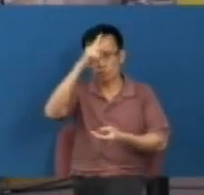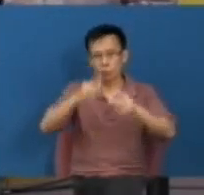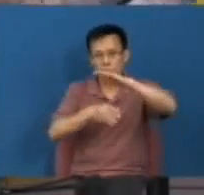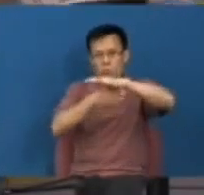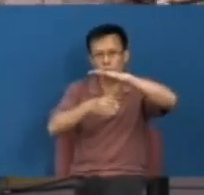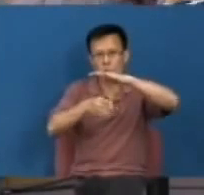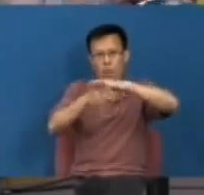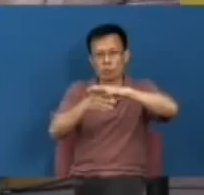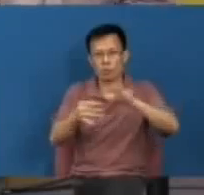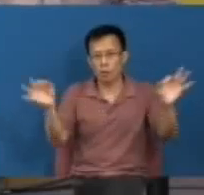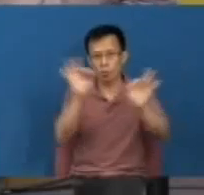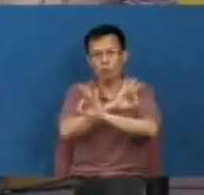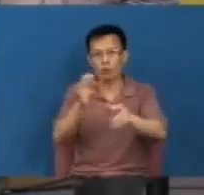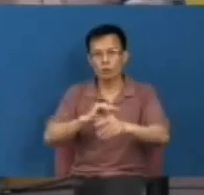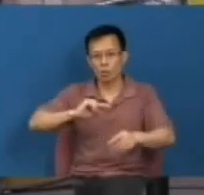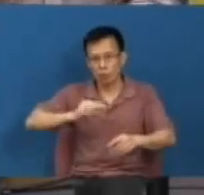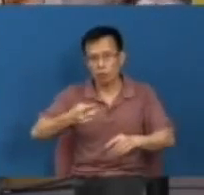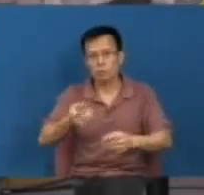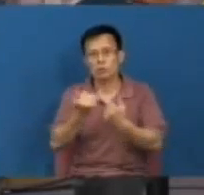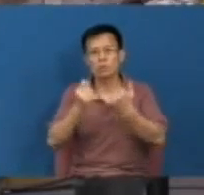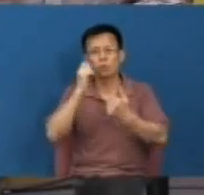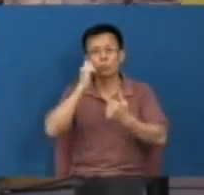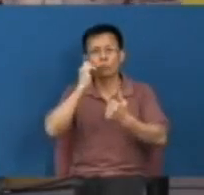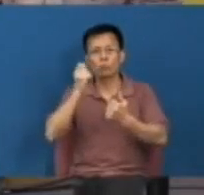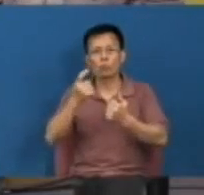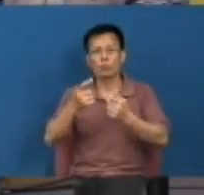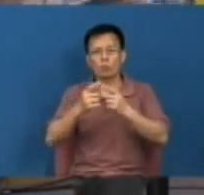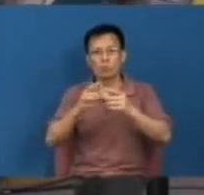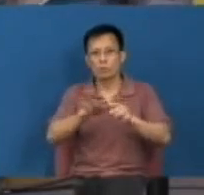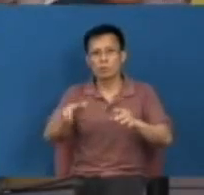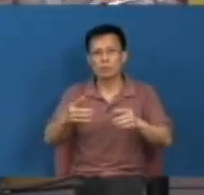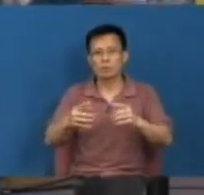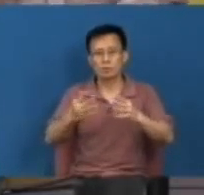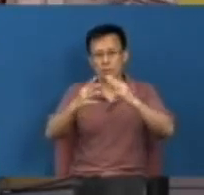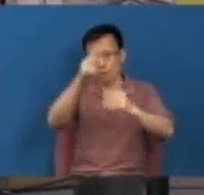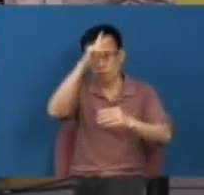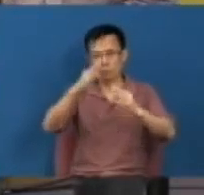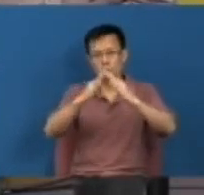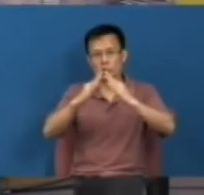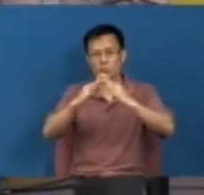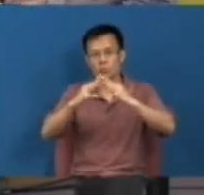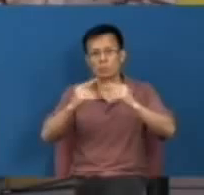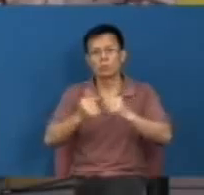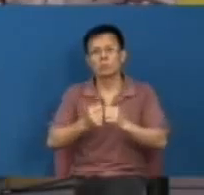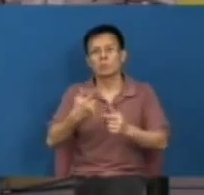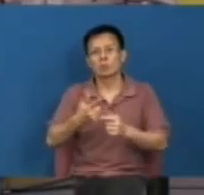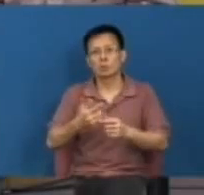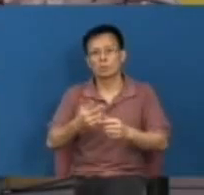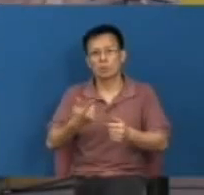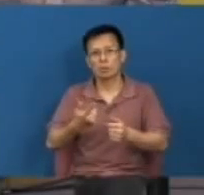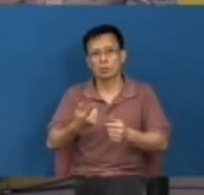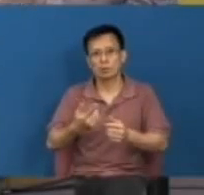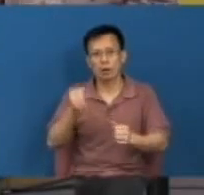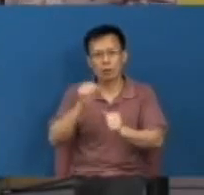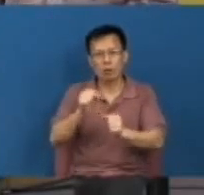係。以為話幫我哋改善生活環境嘅所謂叫市建局咧，係去咁樣去侵犯我哋嘅個人嘅一啲嘅權益嘅時候